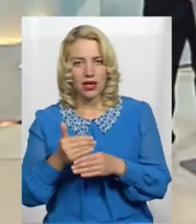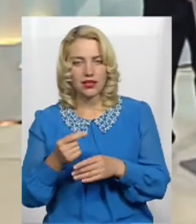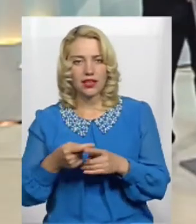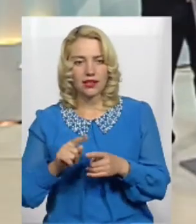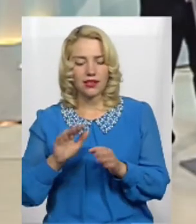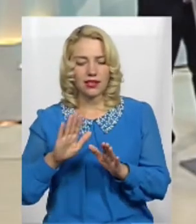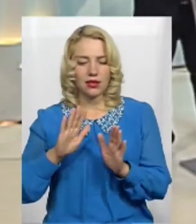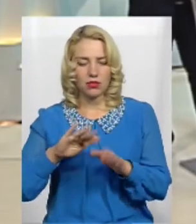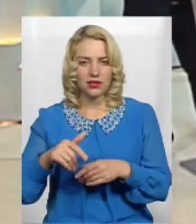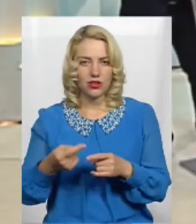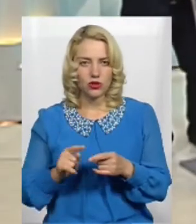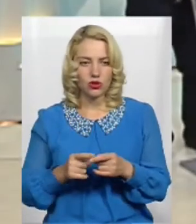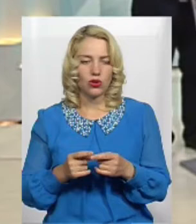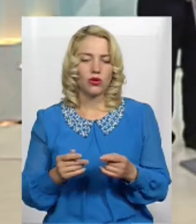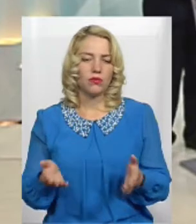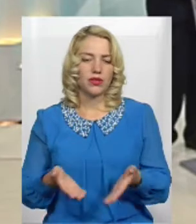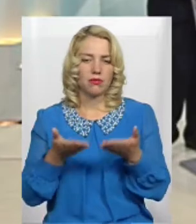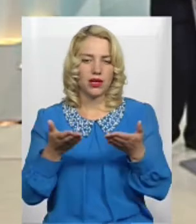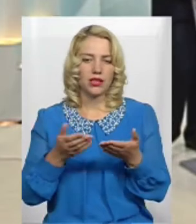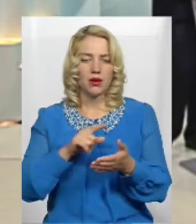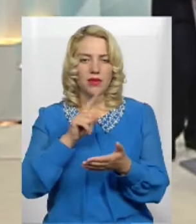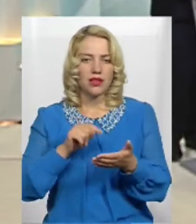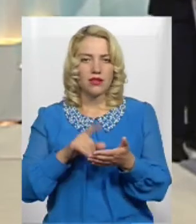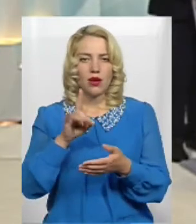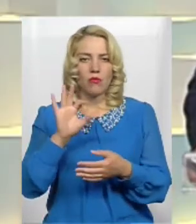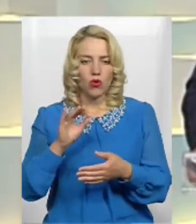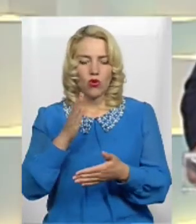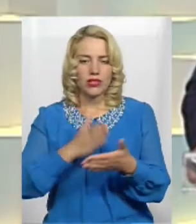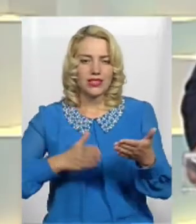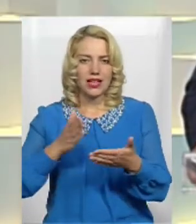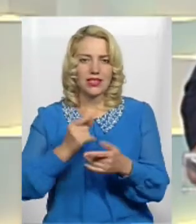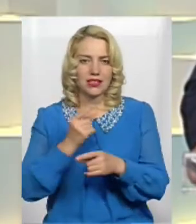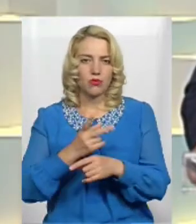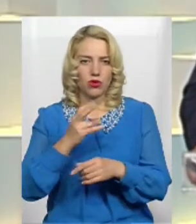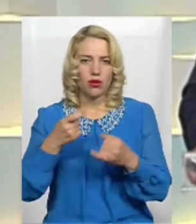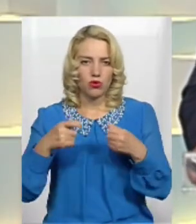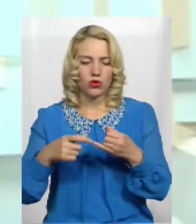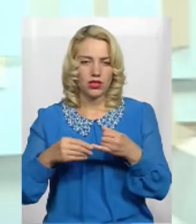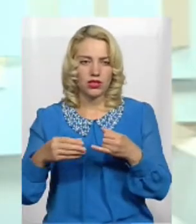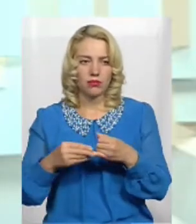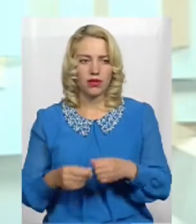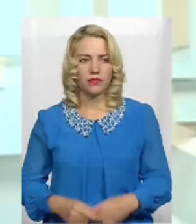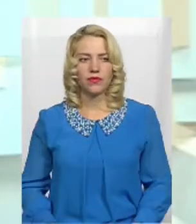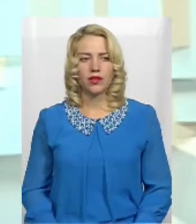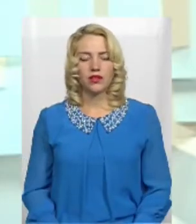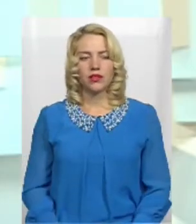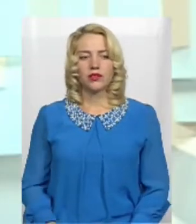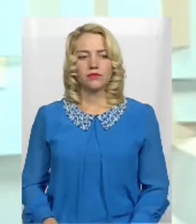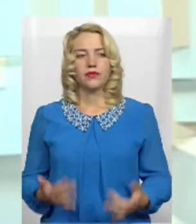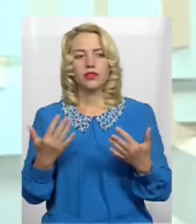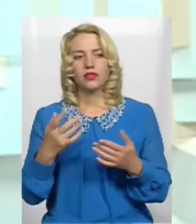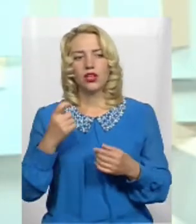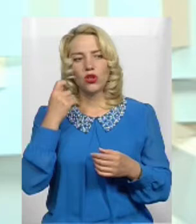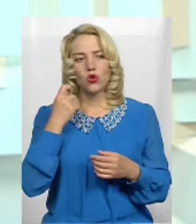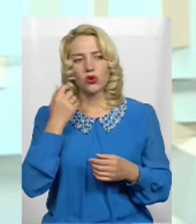того піднімати питання про зняття мораторію. В наших умовах це небезпечно. Буквально уточнення, скільки років, ви